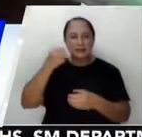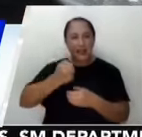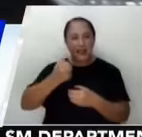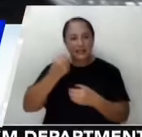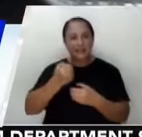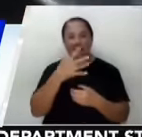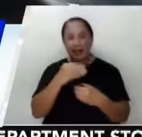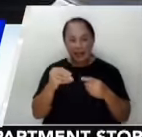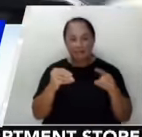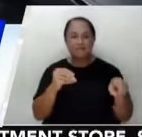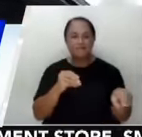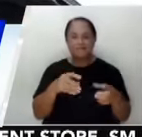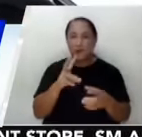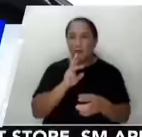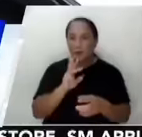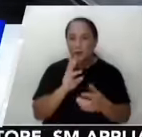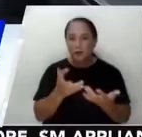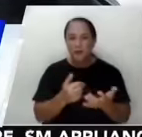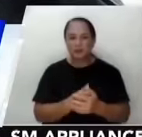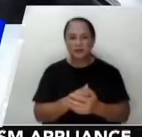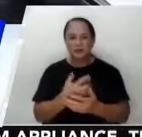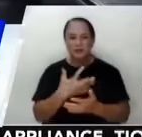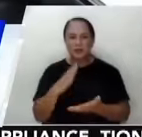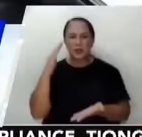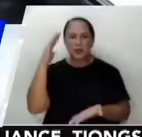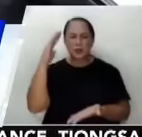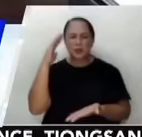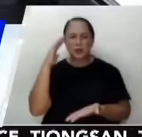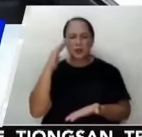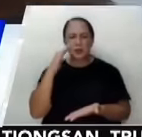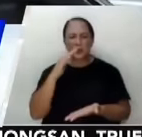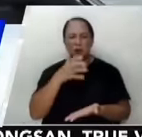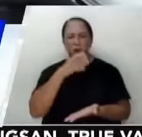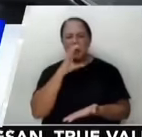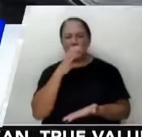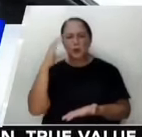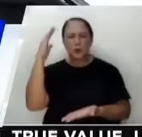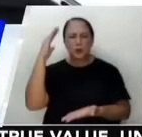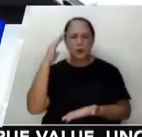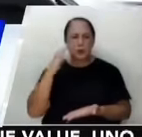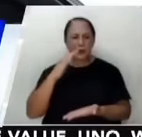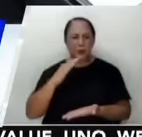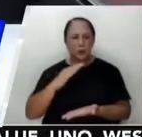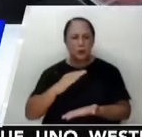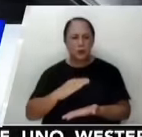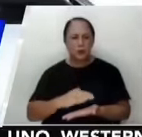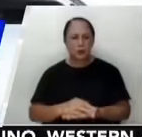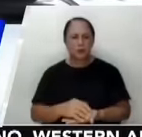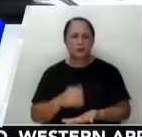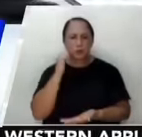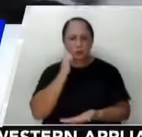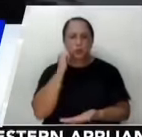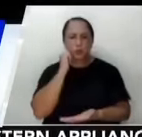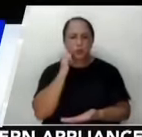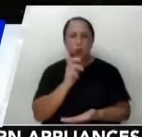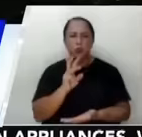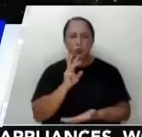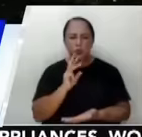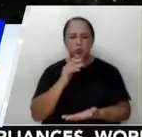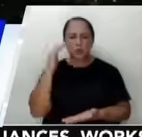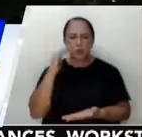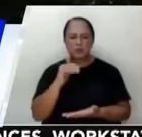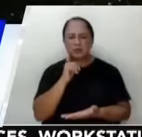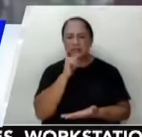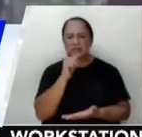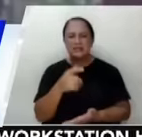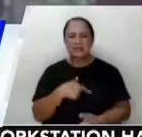maano yung init, maibsan kahit paano. Sobrang init. Kailangan namin ng tubig. Kailangan ng tubig sa ano, para hindi tayo ma-dehydrate. Kahapon